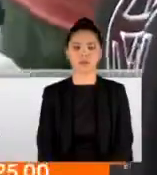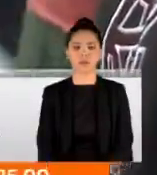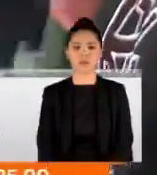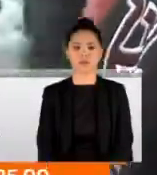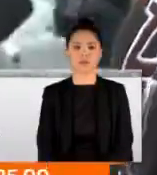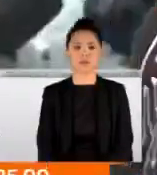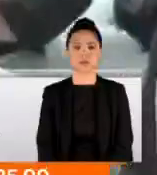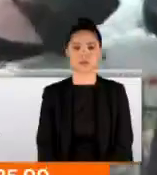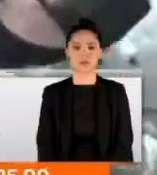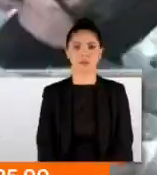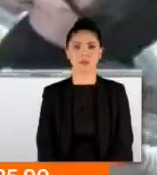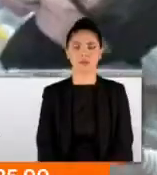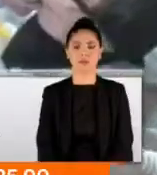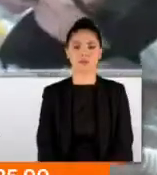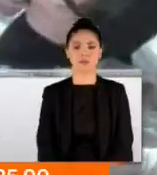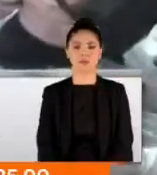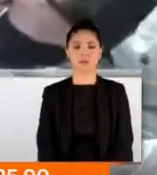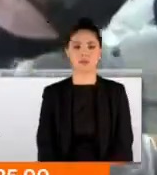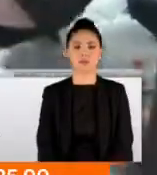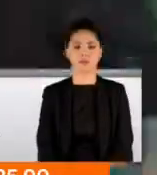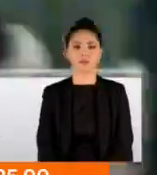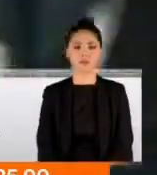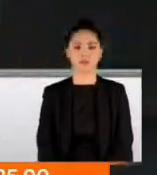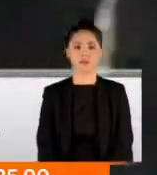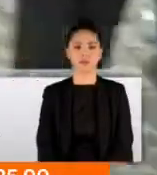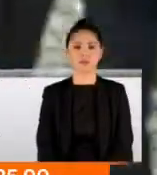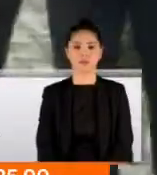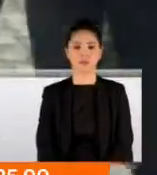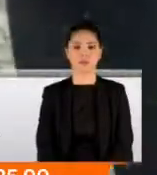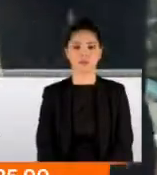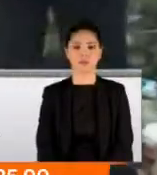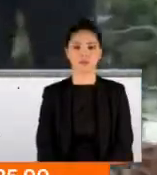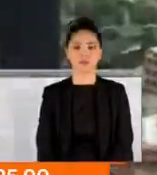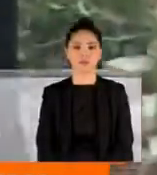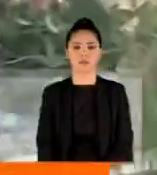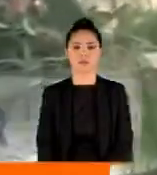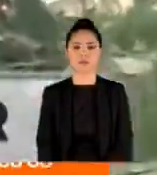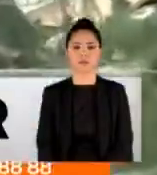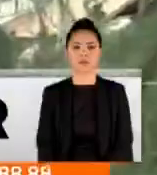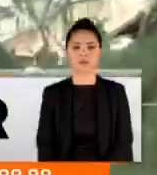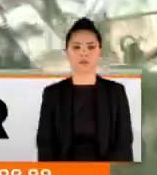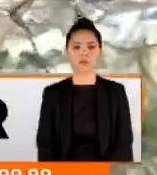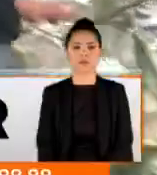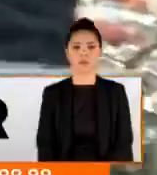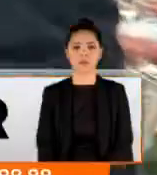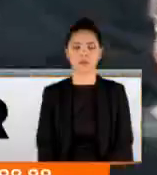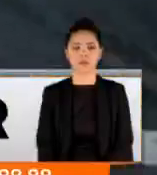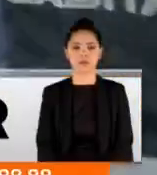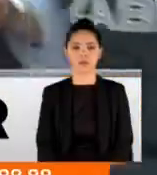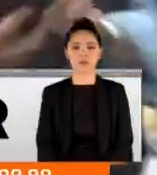Şanziye dedim. Burcu hanımın eşine ulaştık. Pardon, telefonu veriyorum.